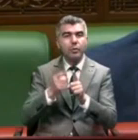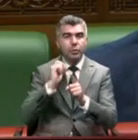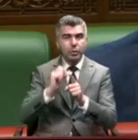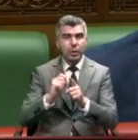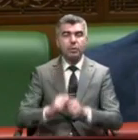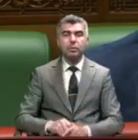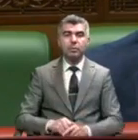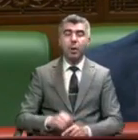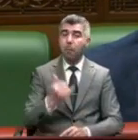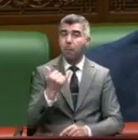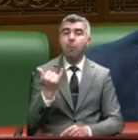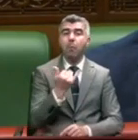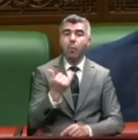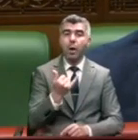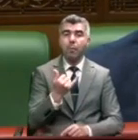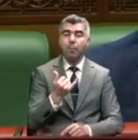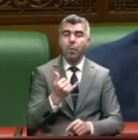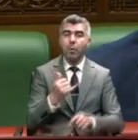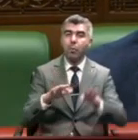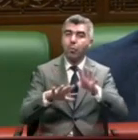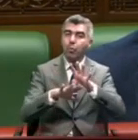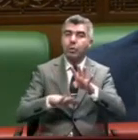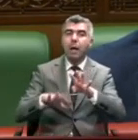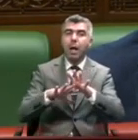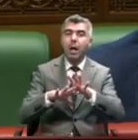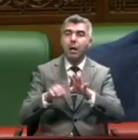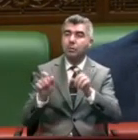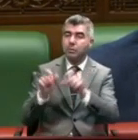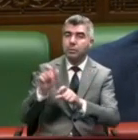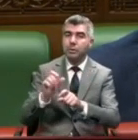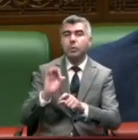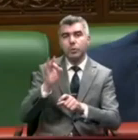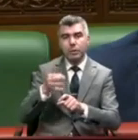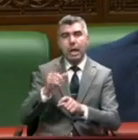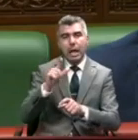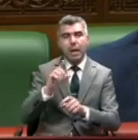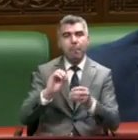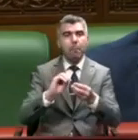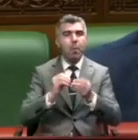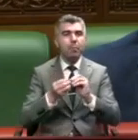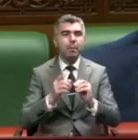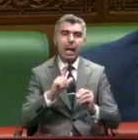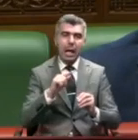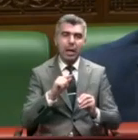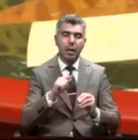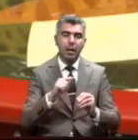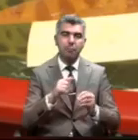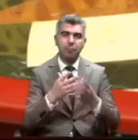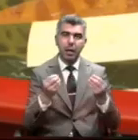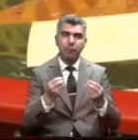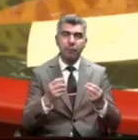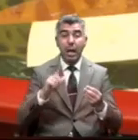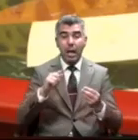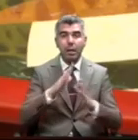دور اساسي في المجتمع في المجتمع ديالنا وكيعانوا كيعانيوا من العادات ديال المشاكل وعندنا خطه